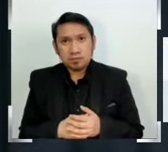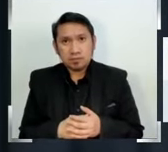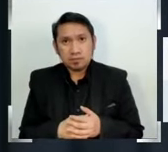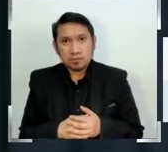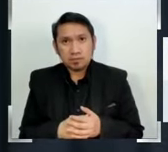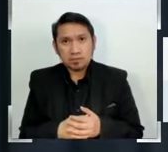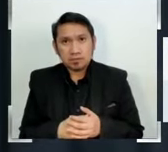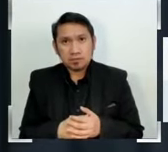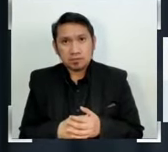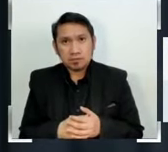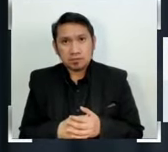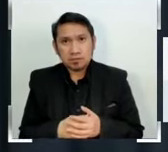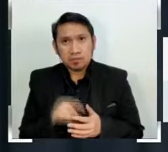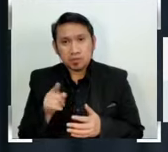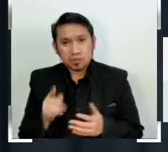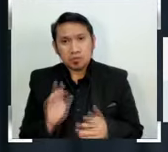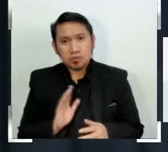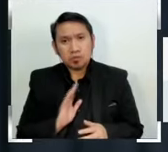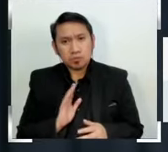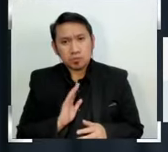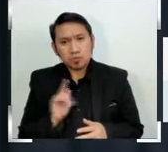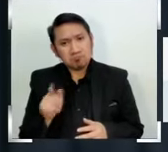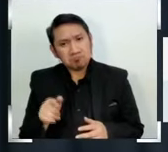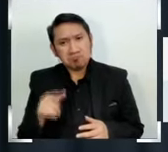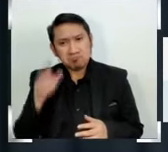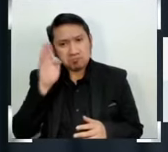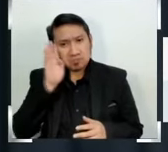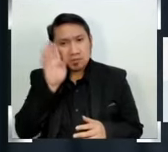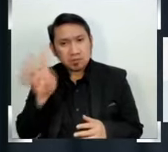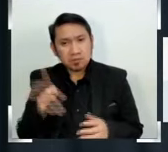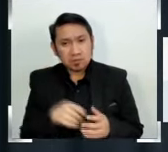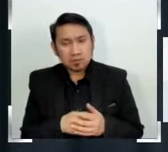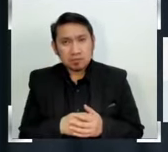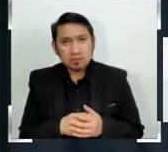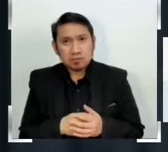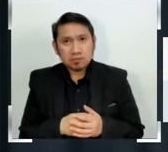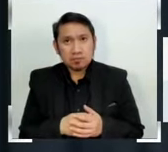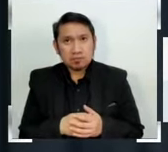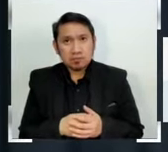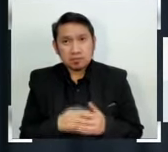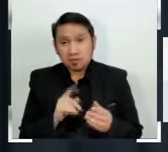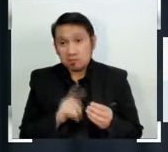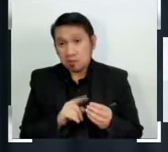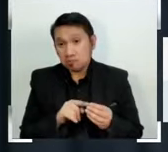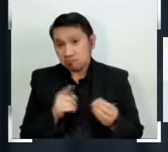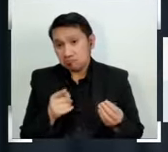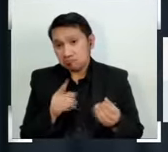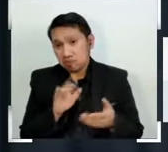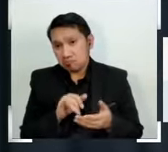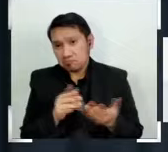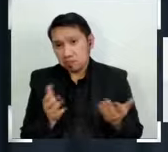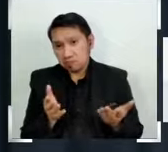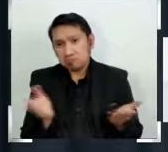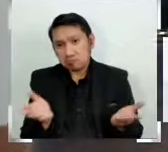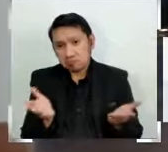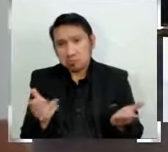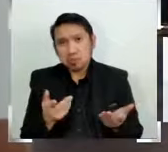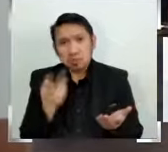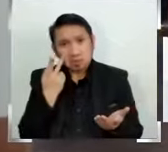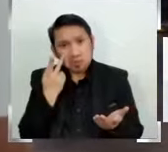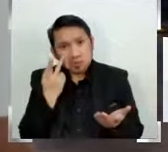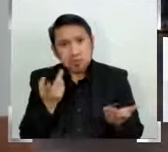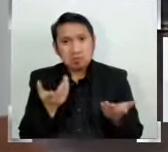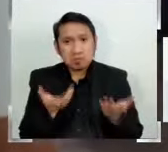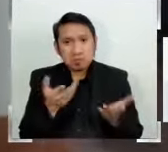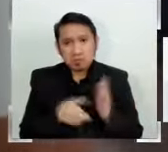too gentleman about it. Since merong may naglubabas yung issue na yan, then makasabi niya, sige, mga pwede pag-aralan.